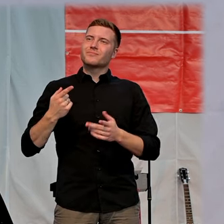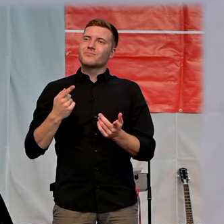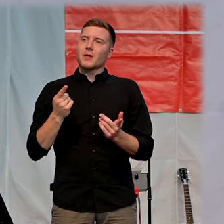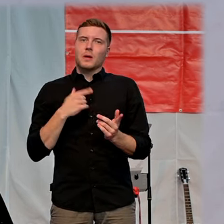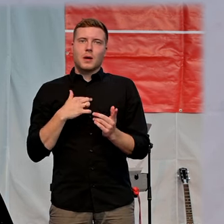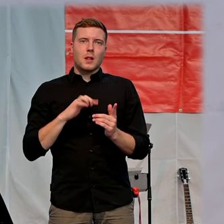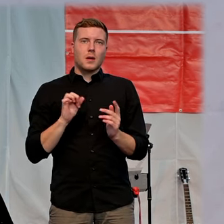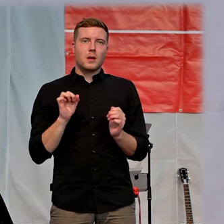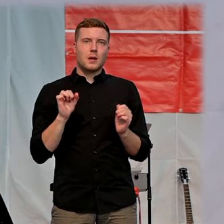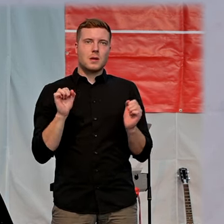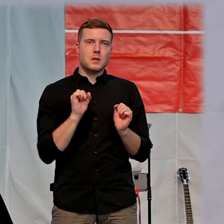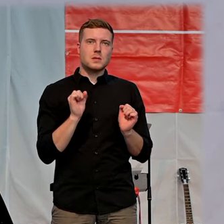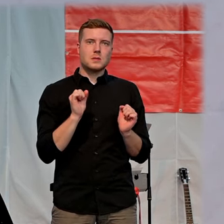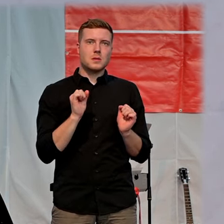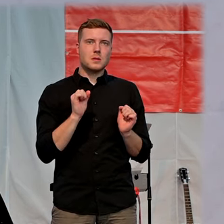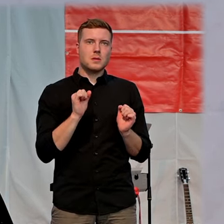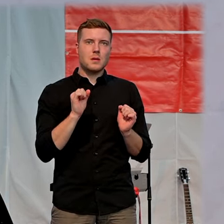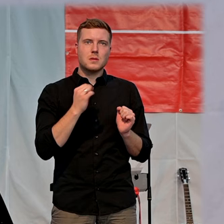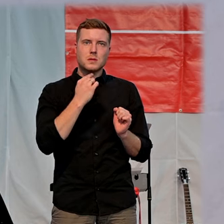apathisch, sprachlos?